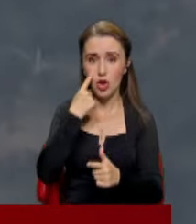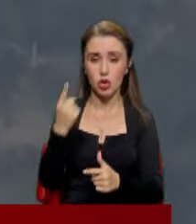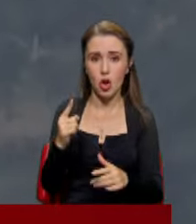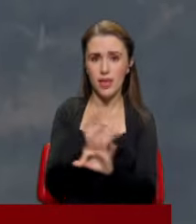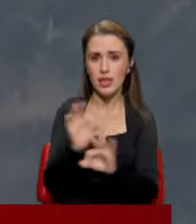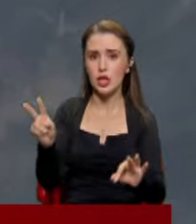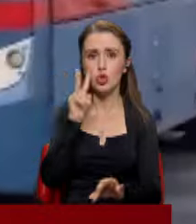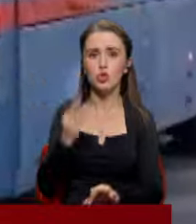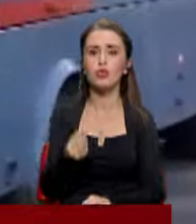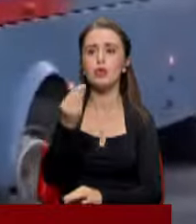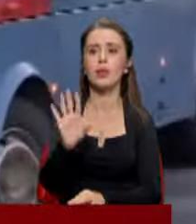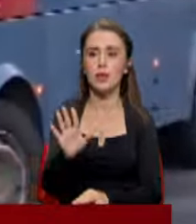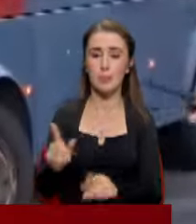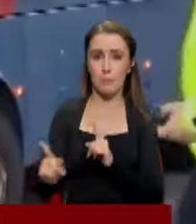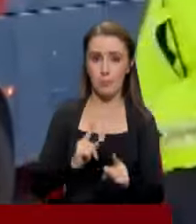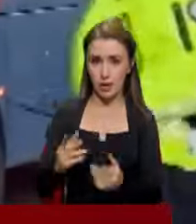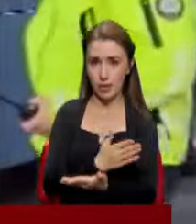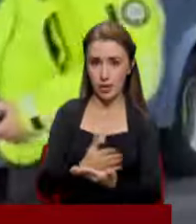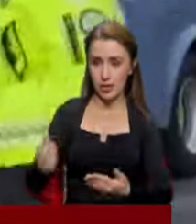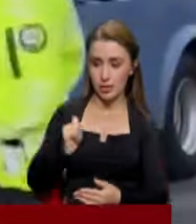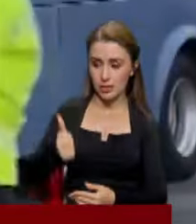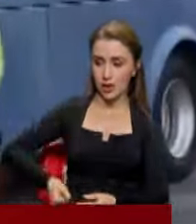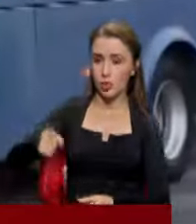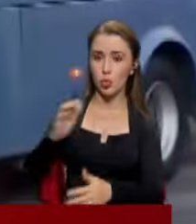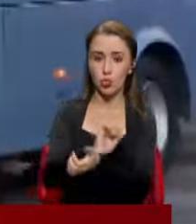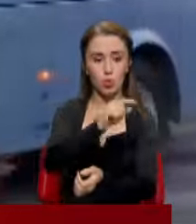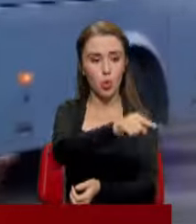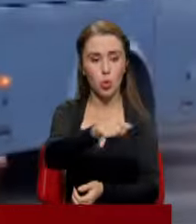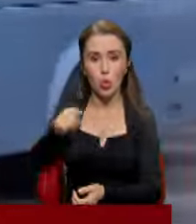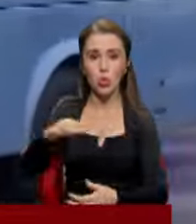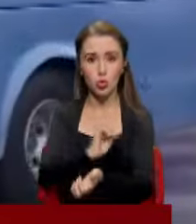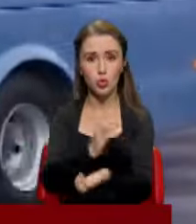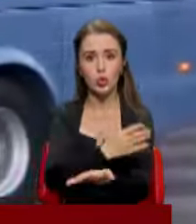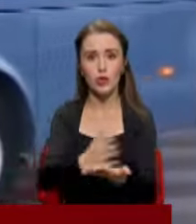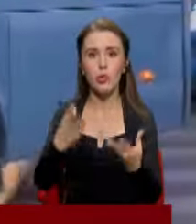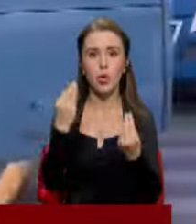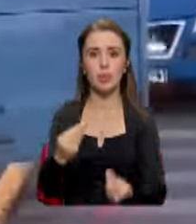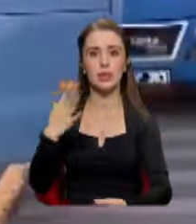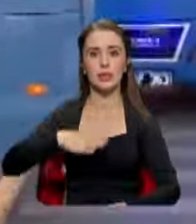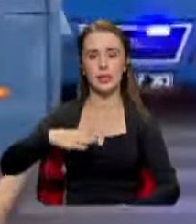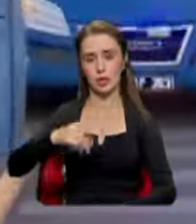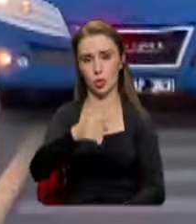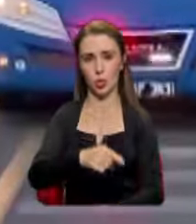sonuca ulaşılamadı duruşma sürerken Savcı tutukluların tutukluluk halinin devam etmesini talep etti